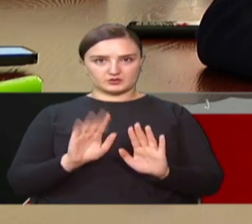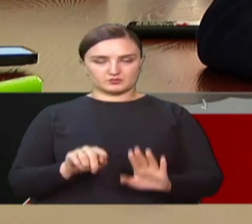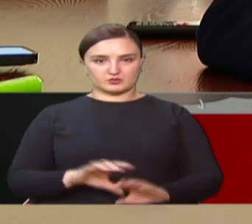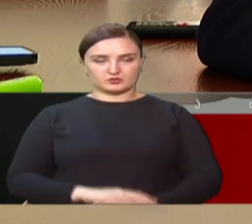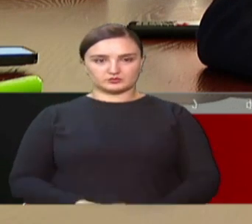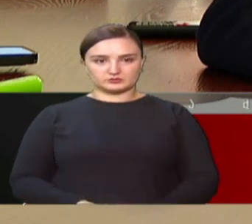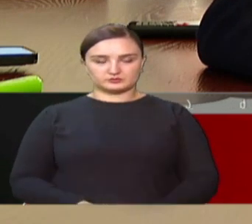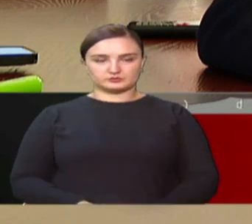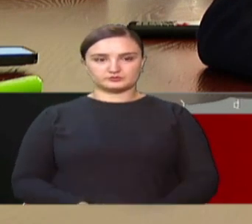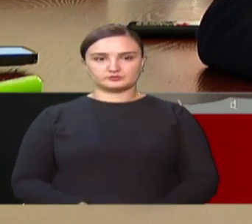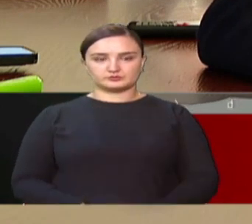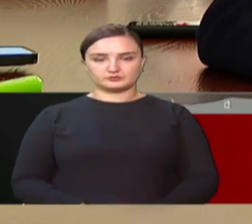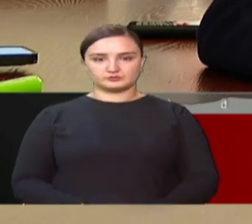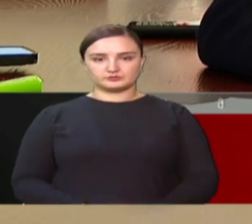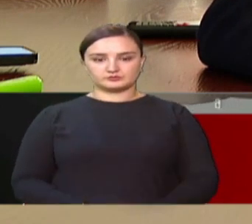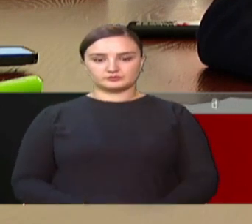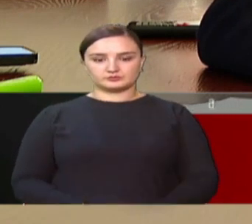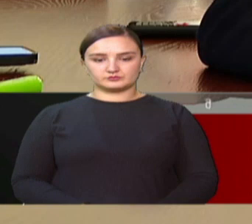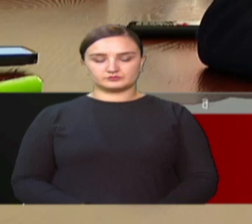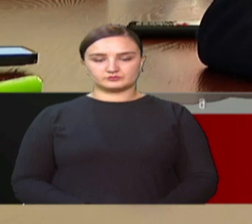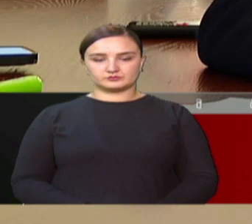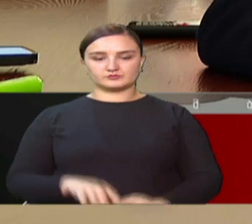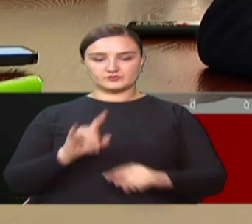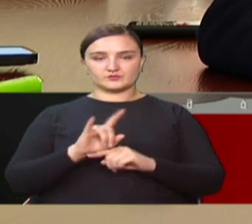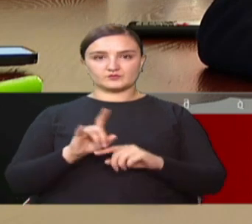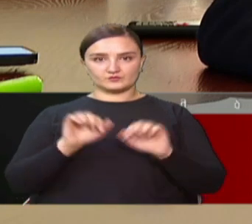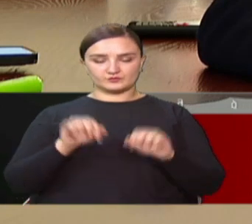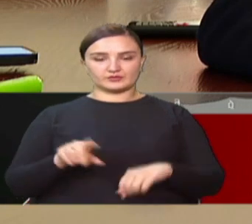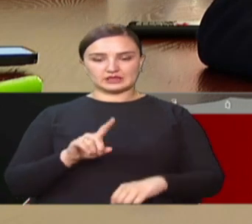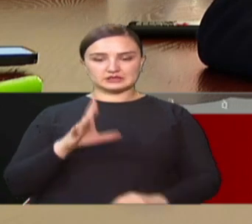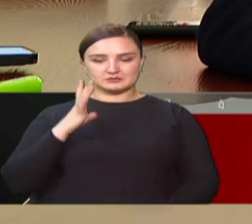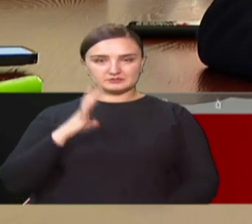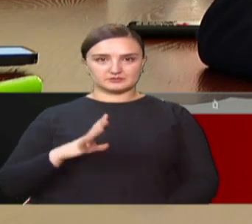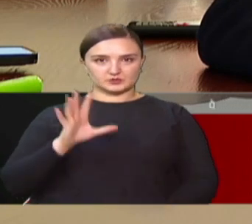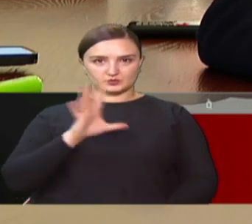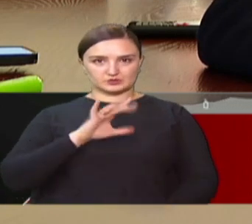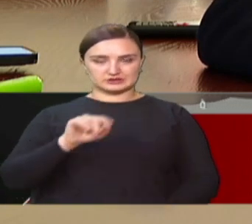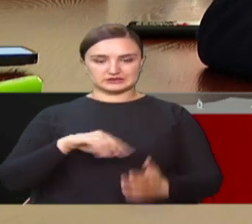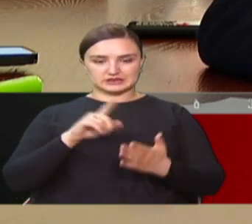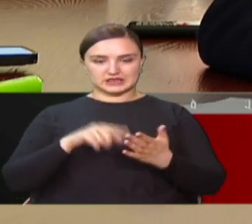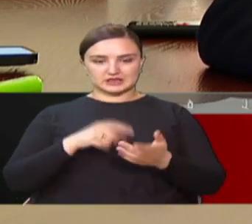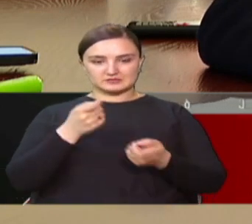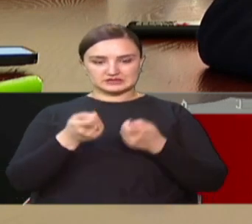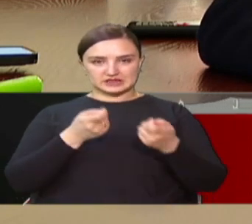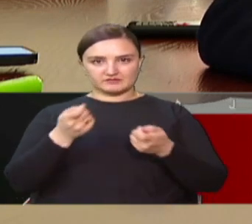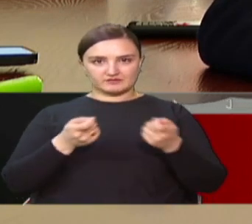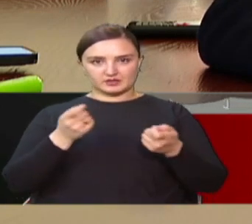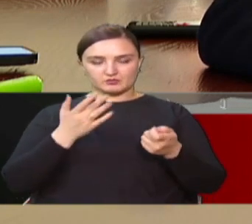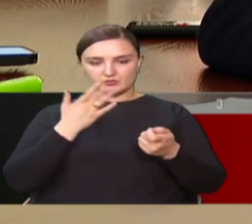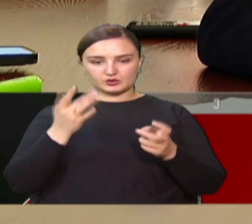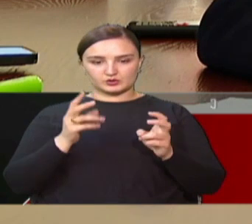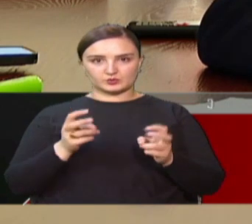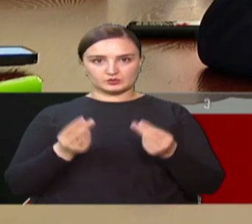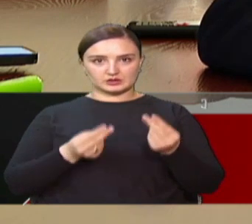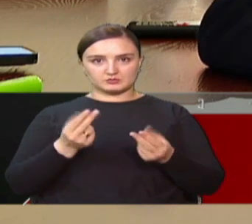მაგრამ ხელოვნური შეიძლება ასატანი იყოს რაღაცა მიმდინარე რაღაცა წვრილმან საკითხებზე, პოლიტიკურ რაღაცა თამაშებზე,